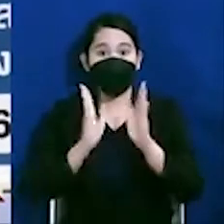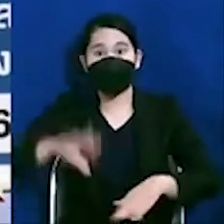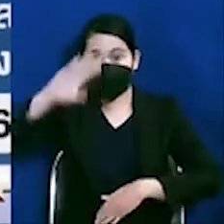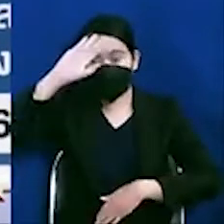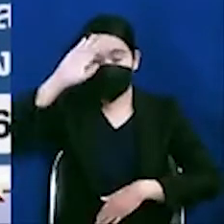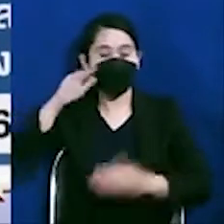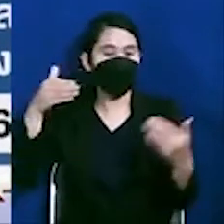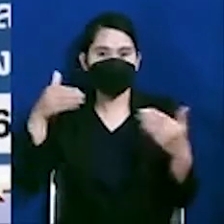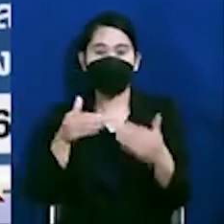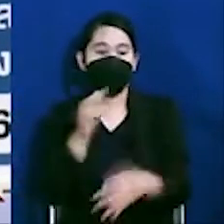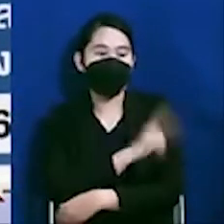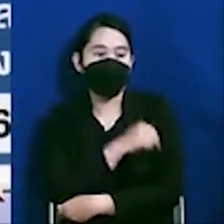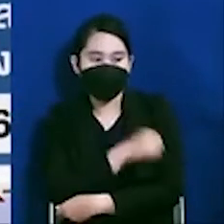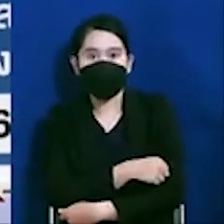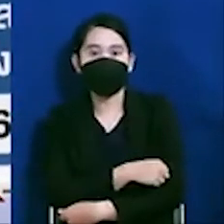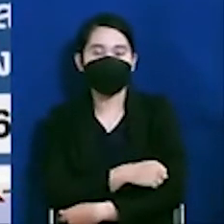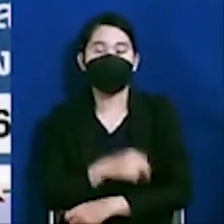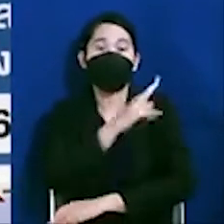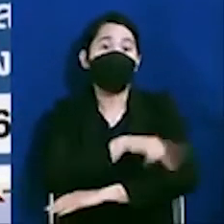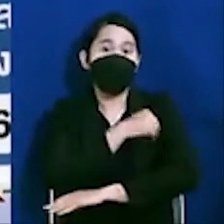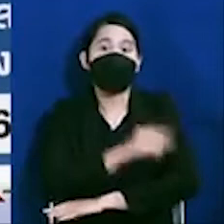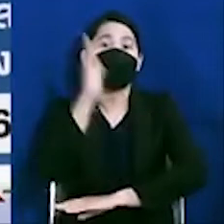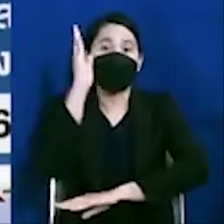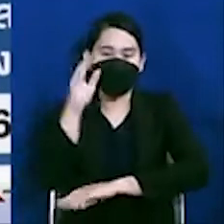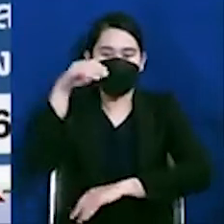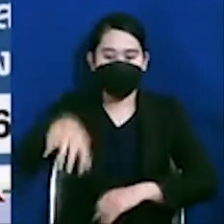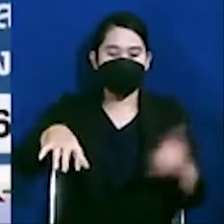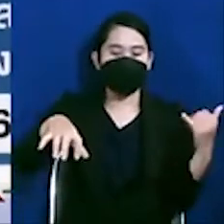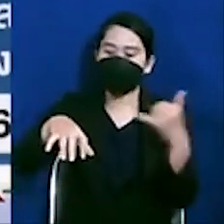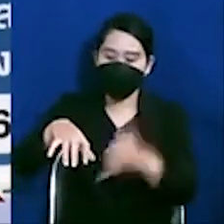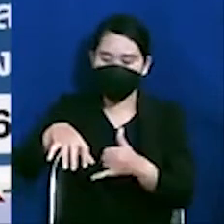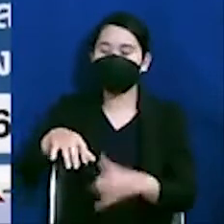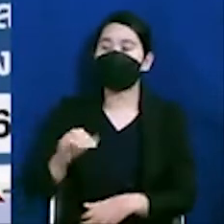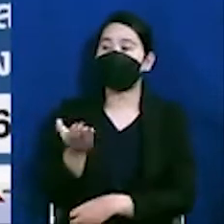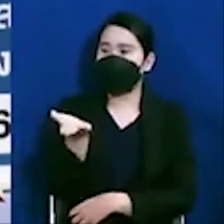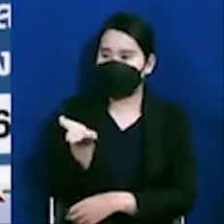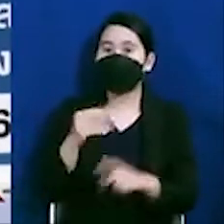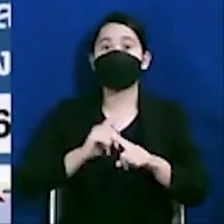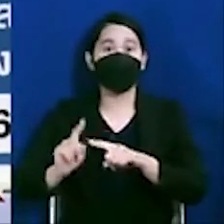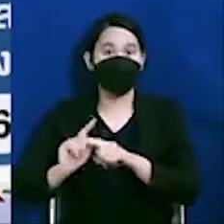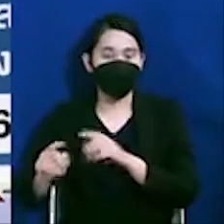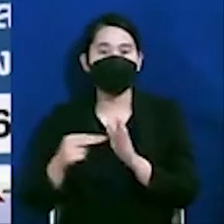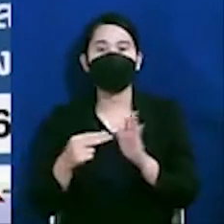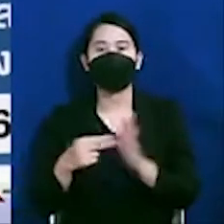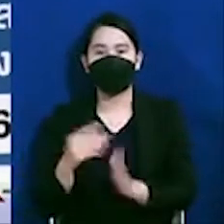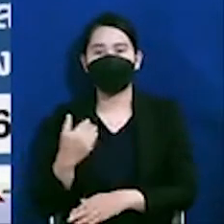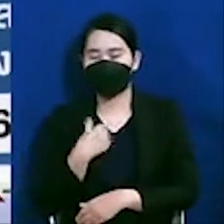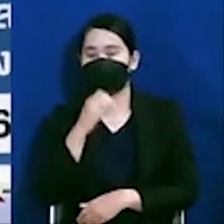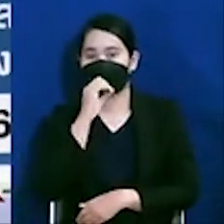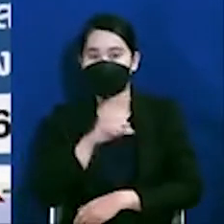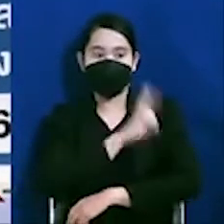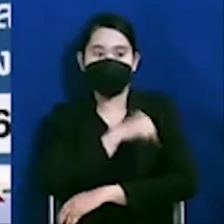โดยตรงเช่นเดิน walk inมาที่ราชวิธีนะครับและมาทำโอเปอร์เรชั่นเนี่ยทางราชวิธีจะมีมันที่เรียนไปแล้วครับ